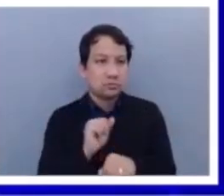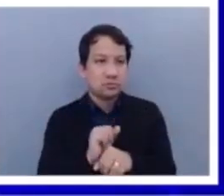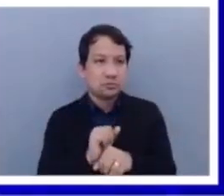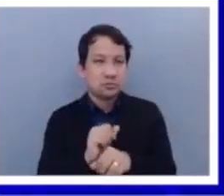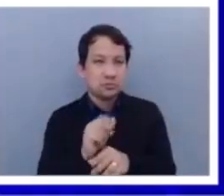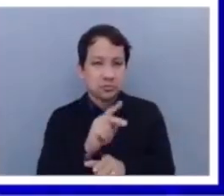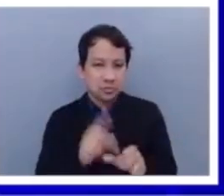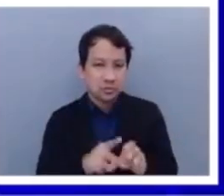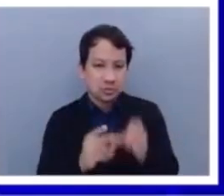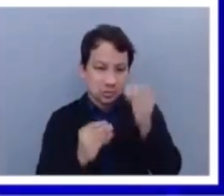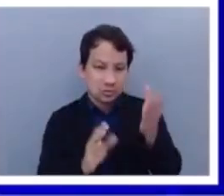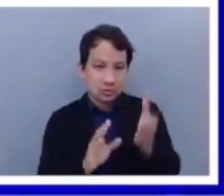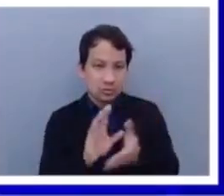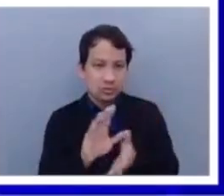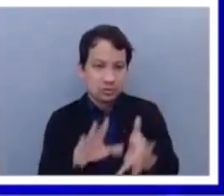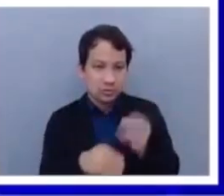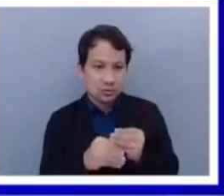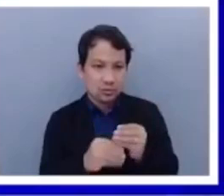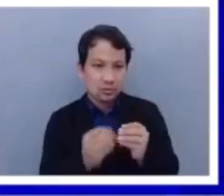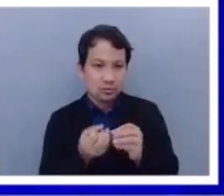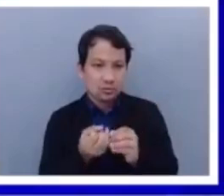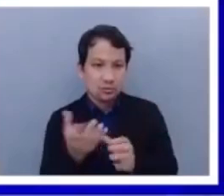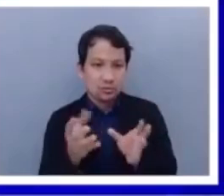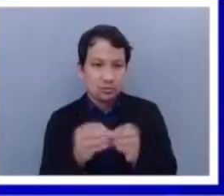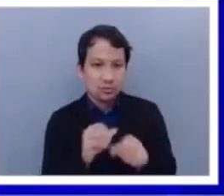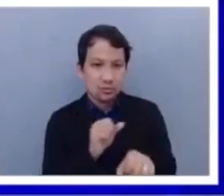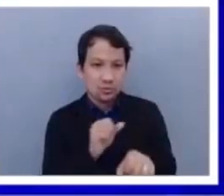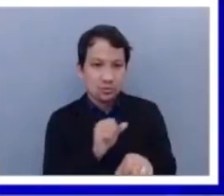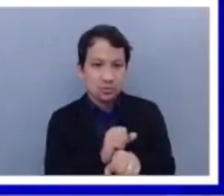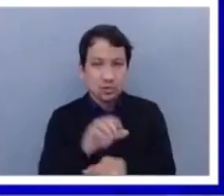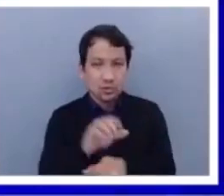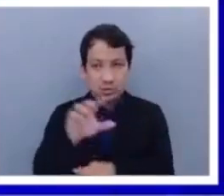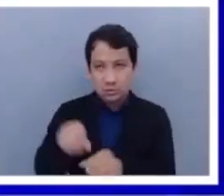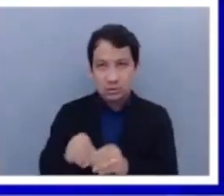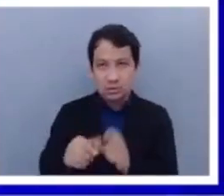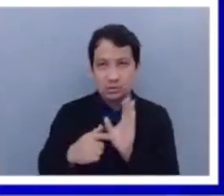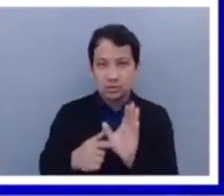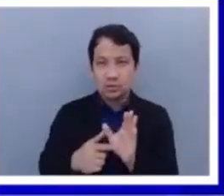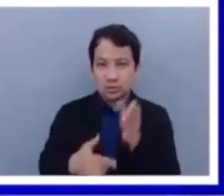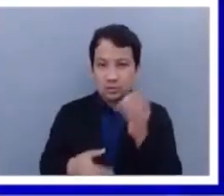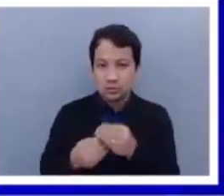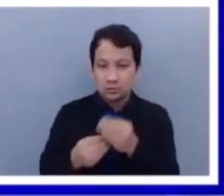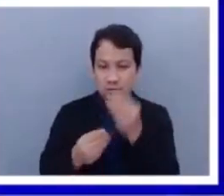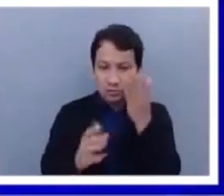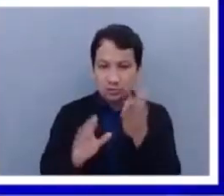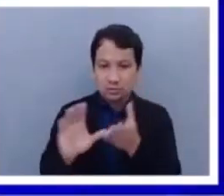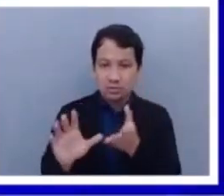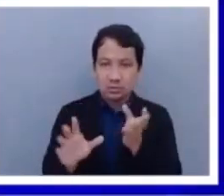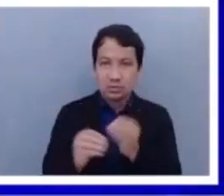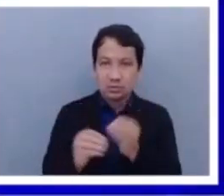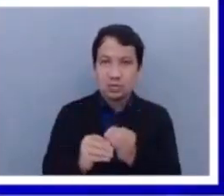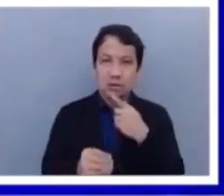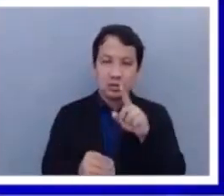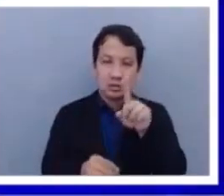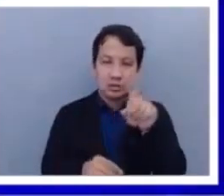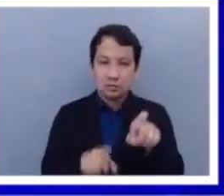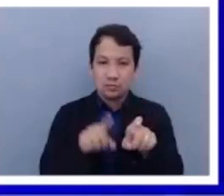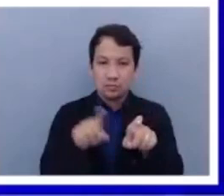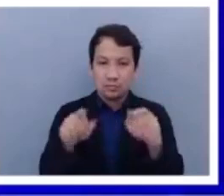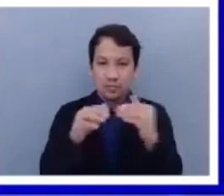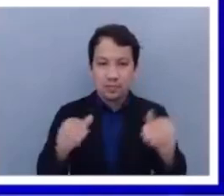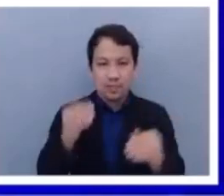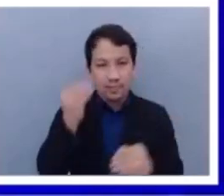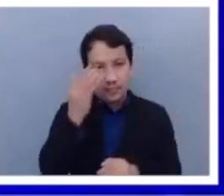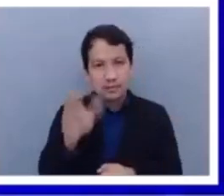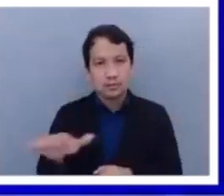yung number sa employed, tumaas din yung number sa unemployed. Kasi ganun talaga, pag hindi lahat ng mga pumapasok sa